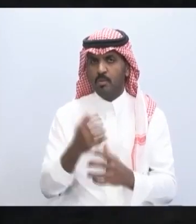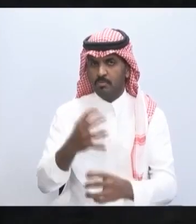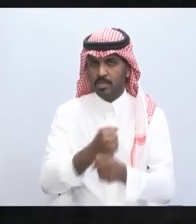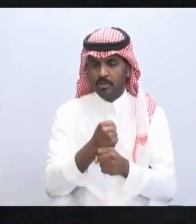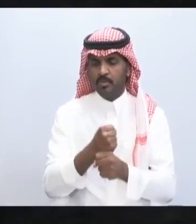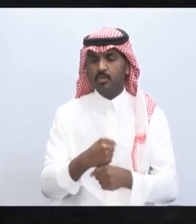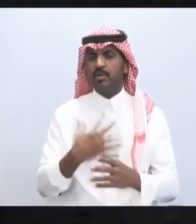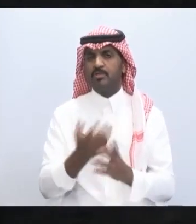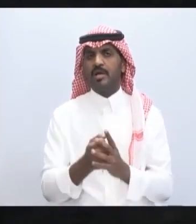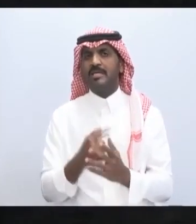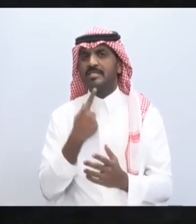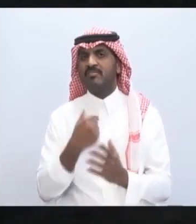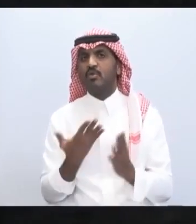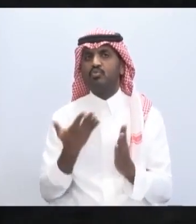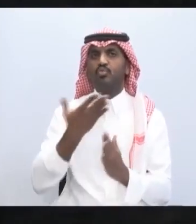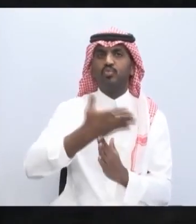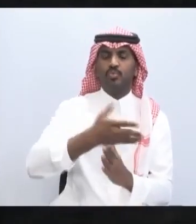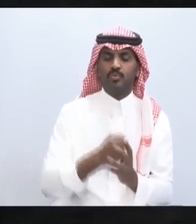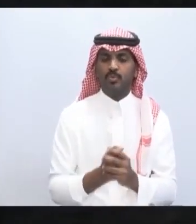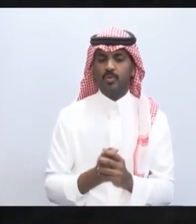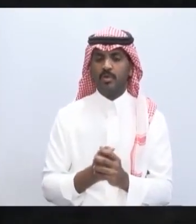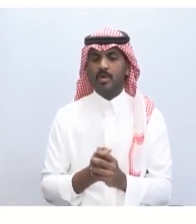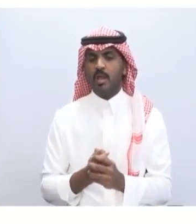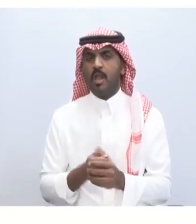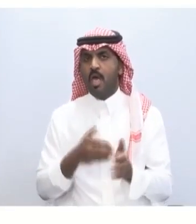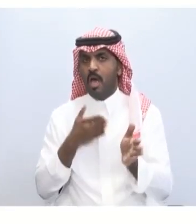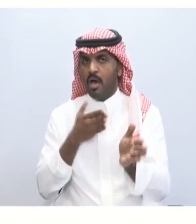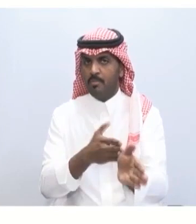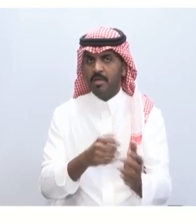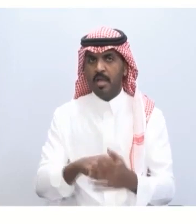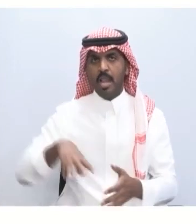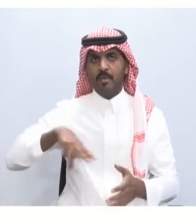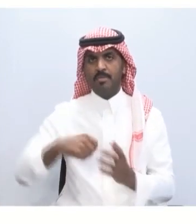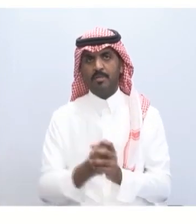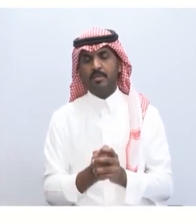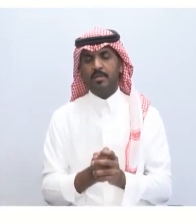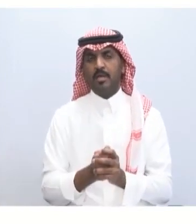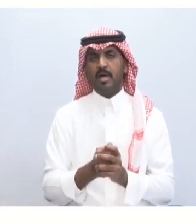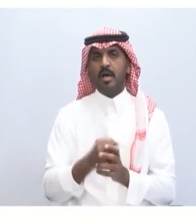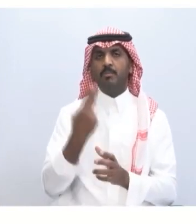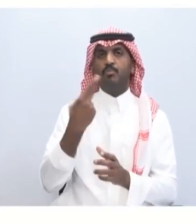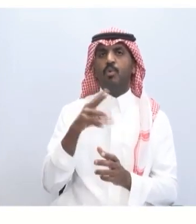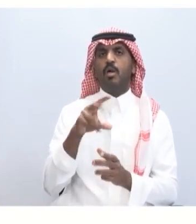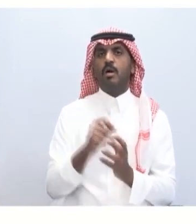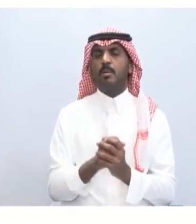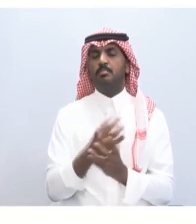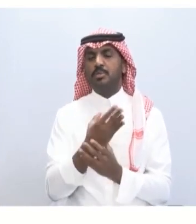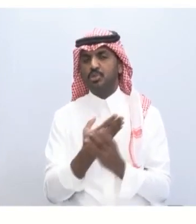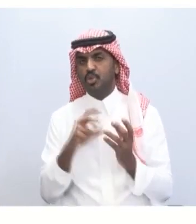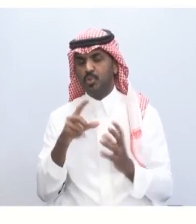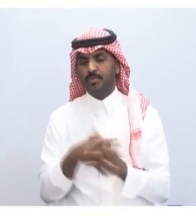لكنه استطاع ان يدخل ولحق به الامير عبد الله بن جلوي الى داخل القصر